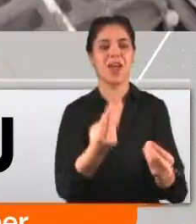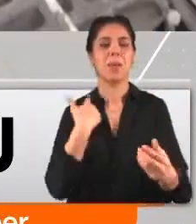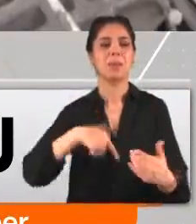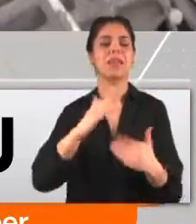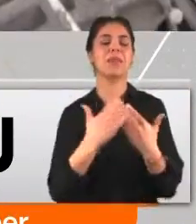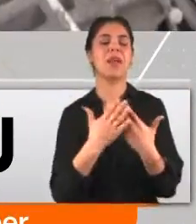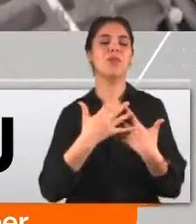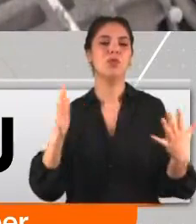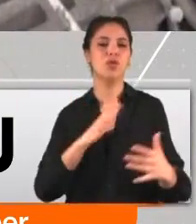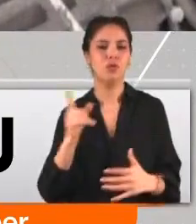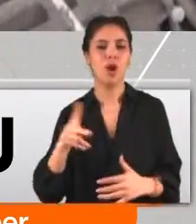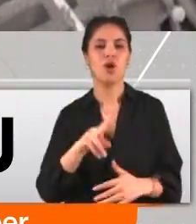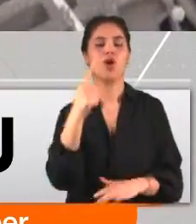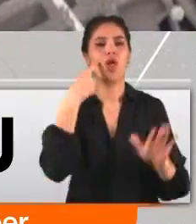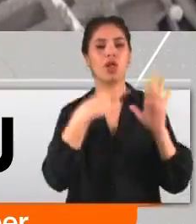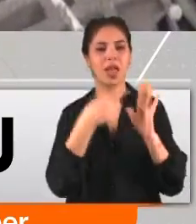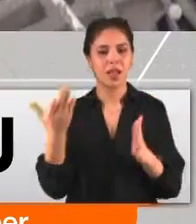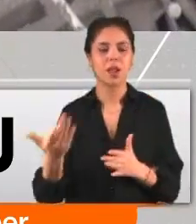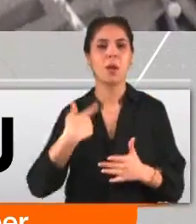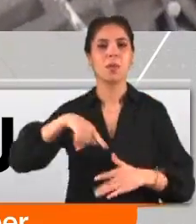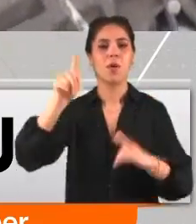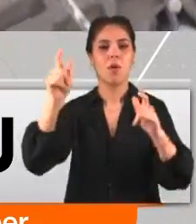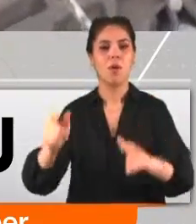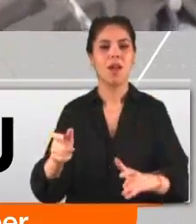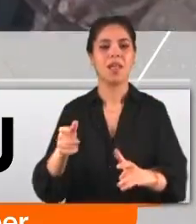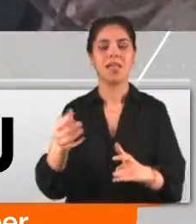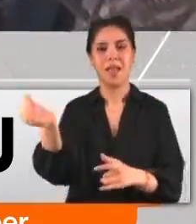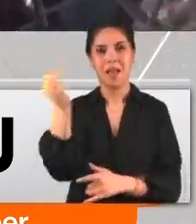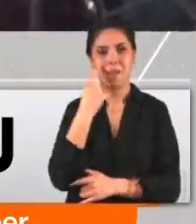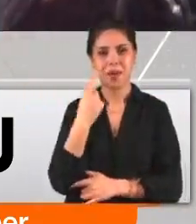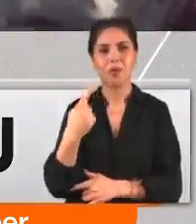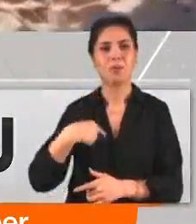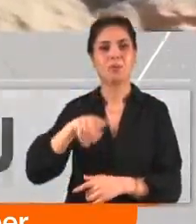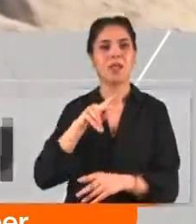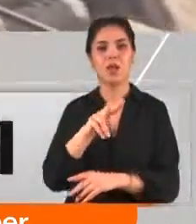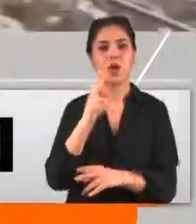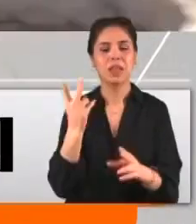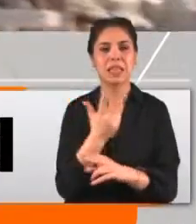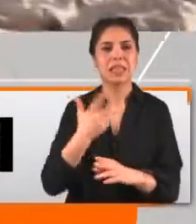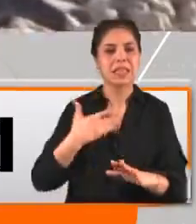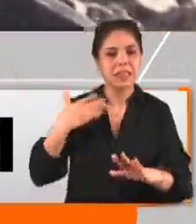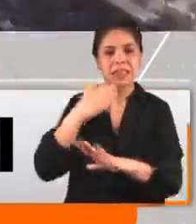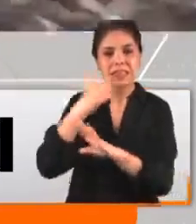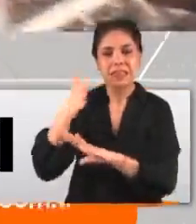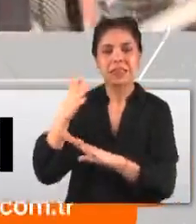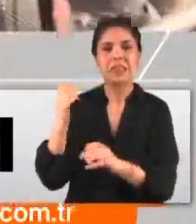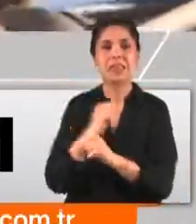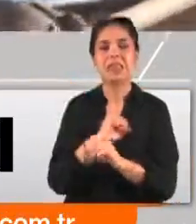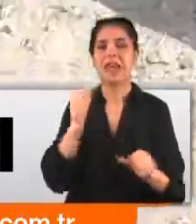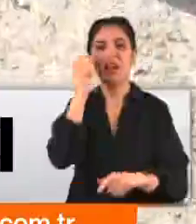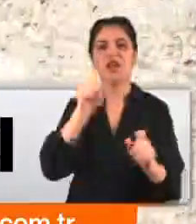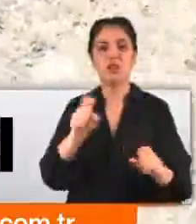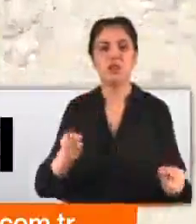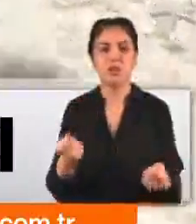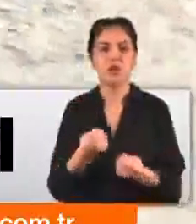yardımcılarımız. Bize yol gösteriyorlar, bize rehberlik ediyorlar. Biz de onların gösterdiği yolda en hızlı şekilde kazazedelere ulaşmaya